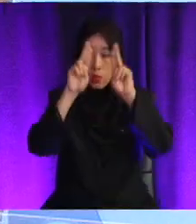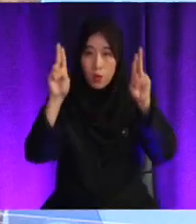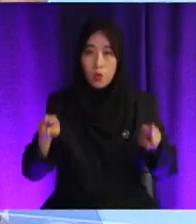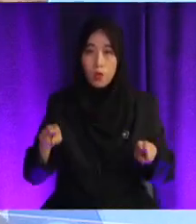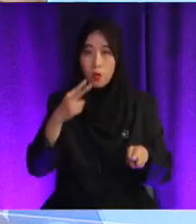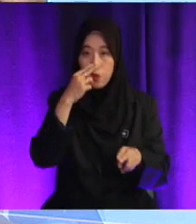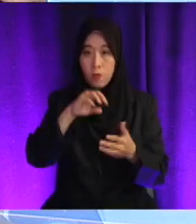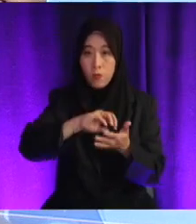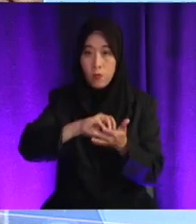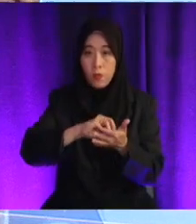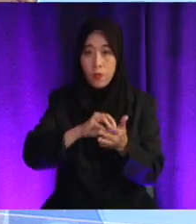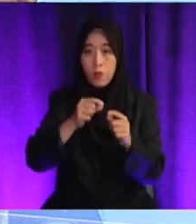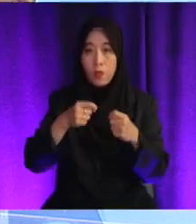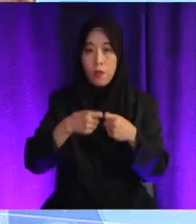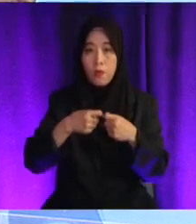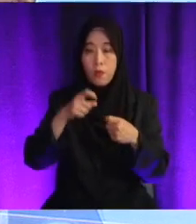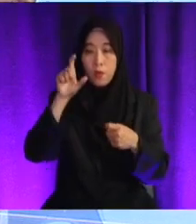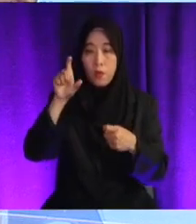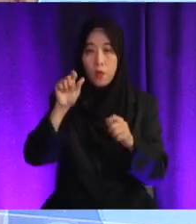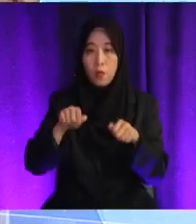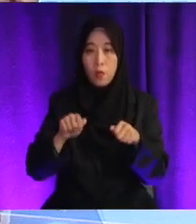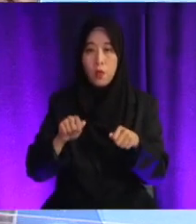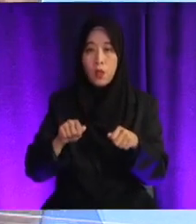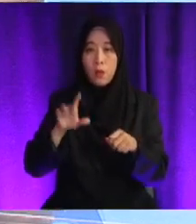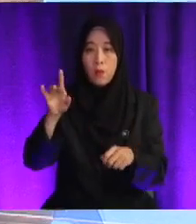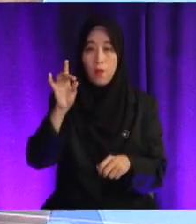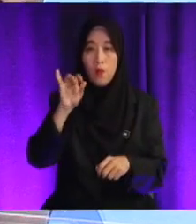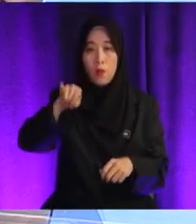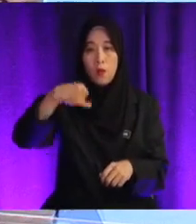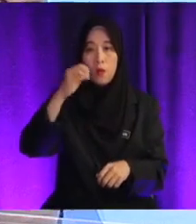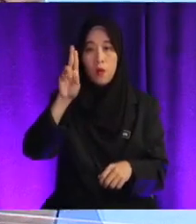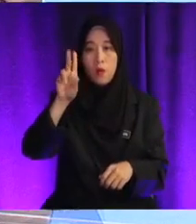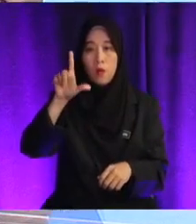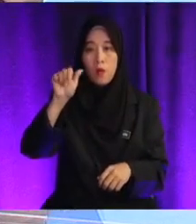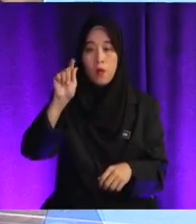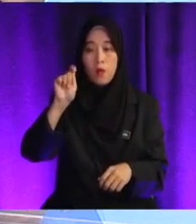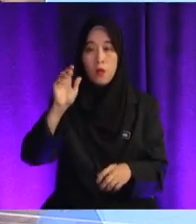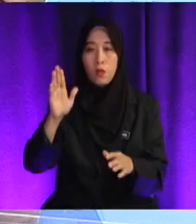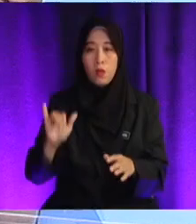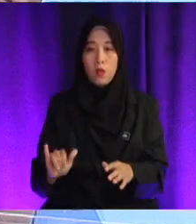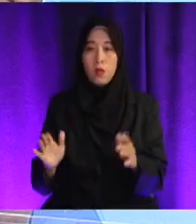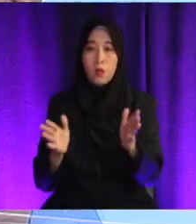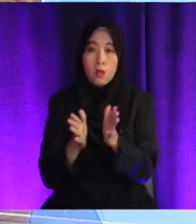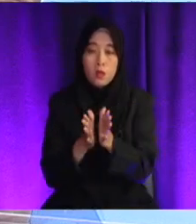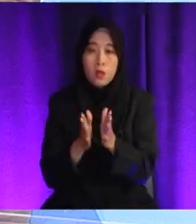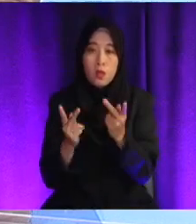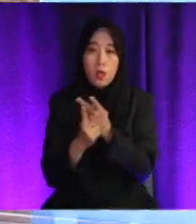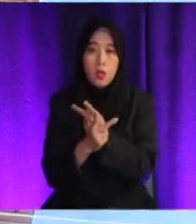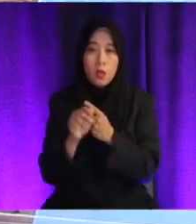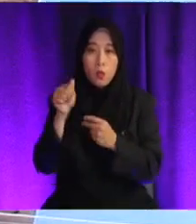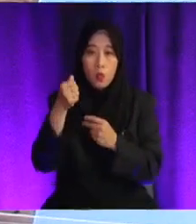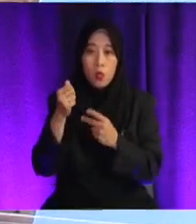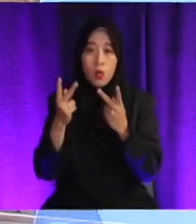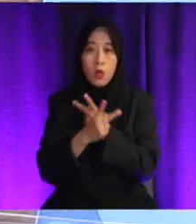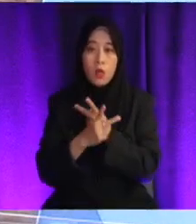kan. Jarak yang dekat, kita boleh pilih julat yang kecil. So kalau Akmal nak pilih kali 10 pun boleh. Akmal nak pilih kali 1 pun